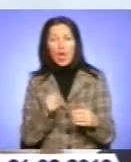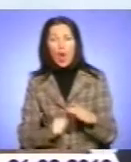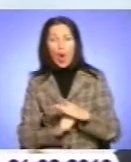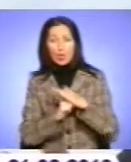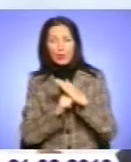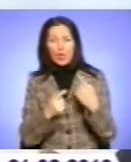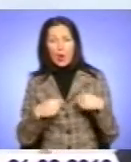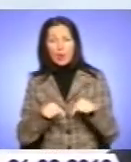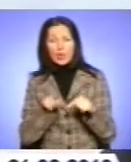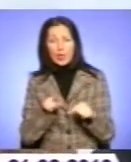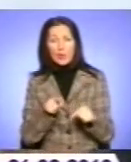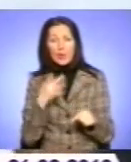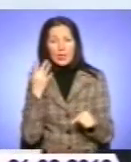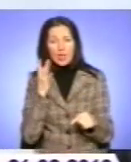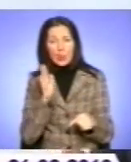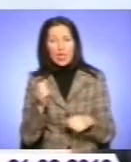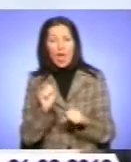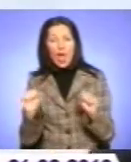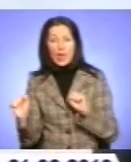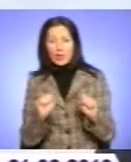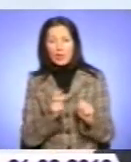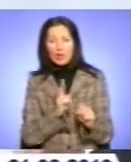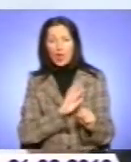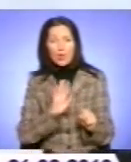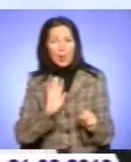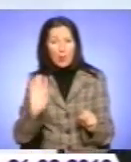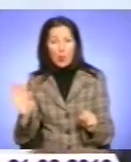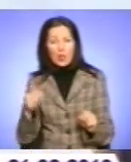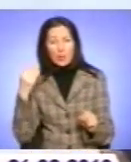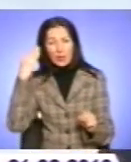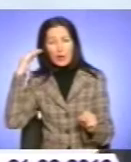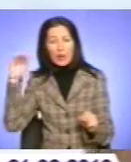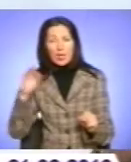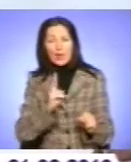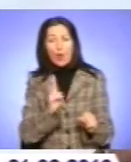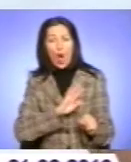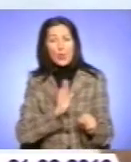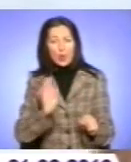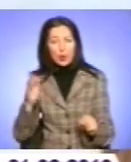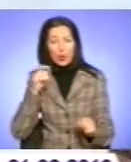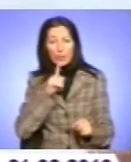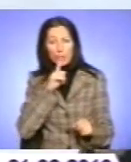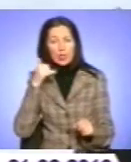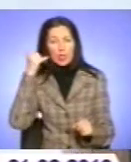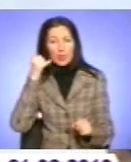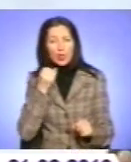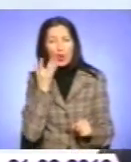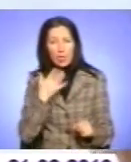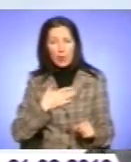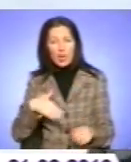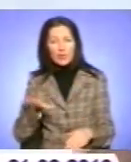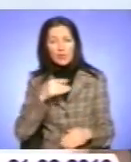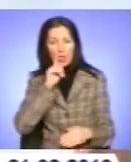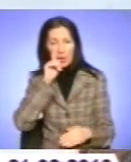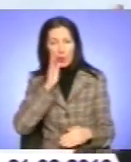ним легше буде керувати, ніхто не буде відмахуватись, ні в кого не будуть мовчати телефони. А якщо ми будемо всі знати свої дії, ми